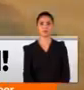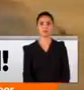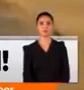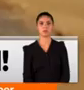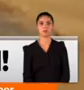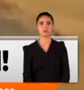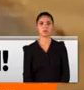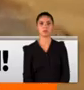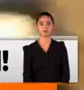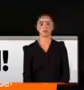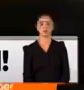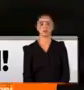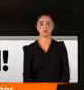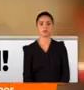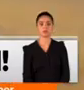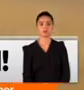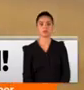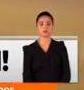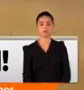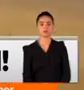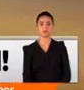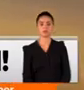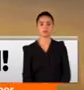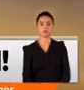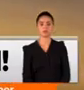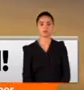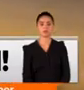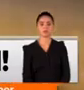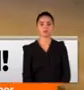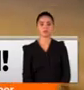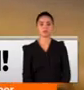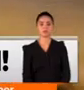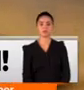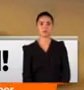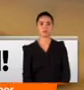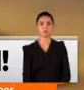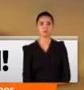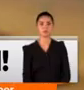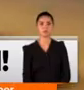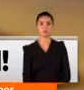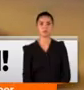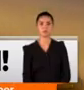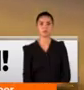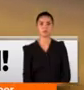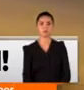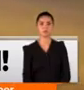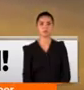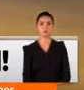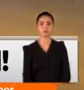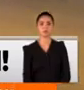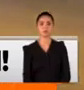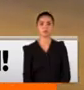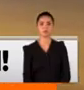Yine Ümraniye'de bir İBB otobüsü arızalanmış. Otobüsler bir